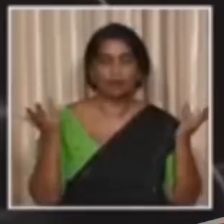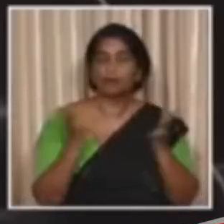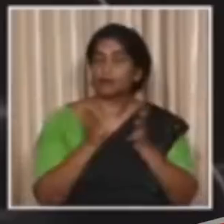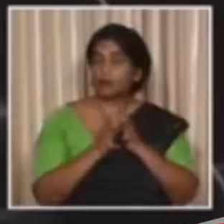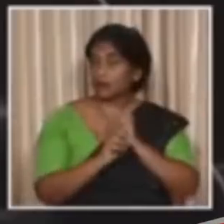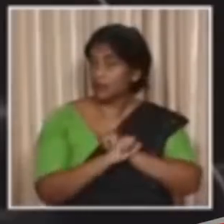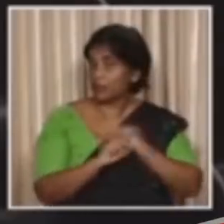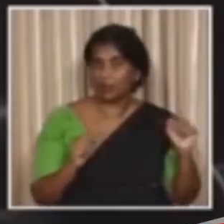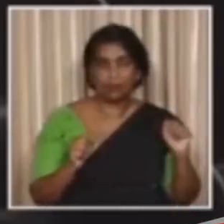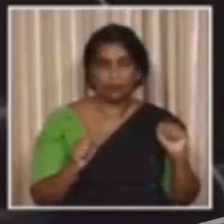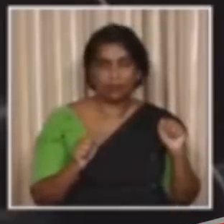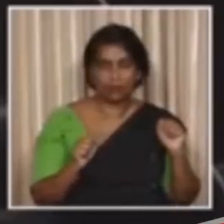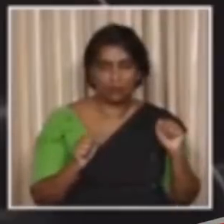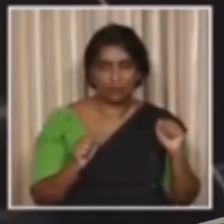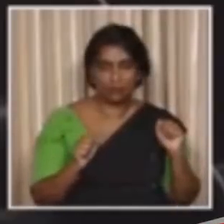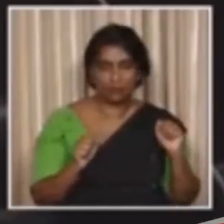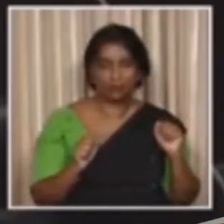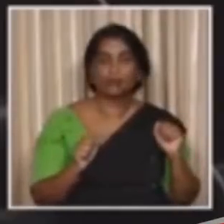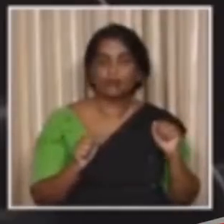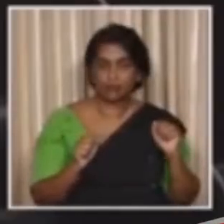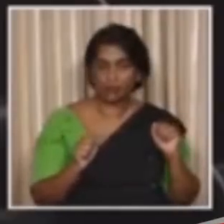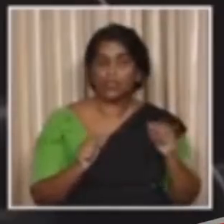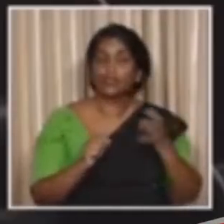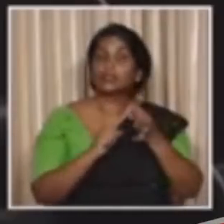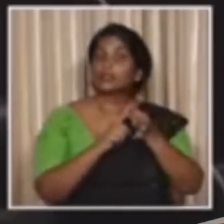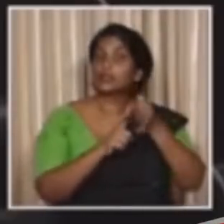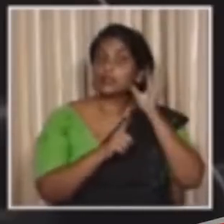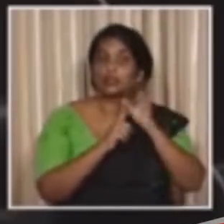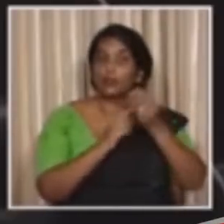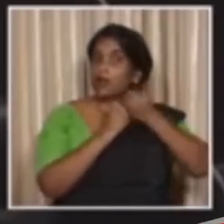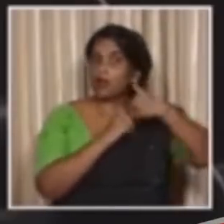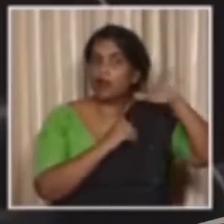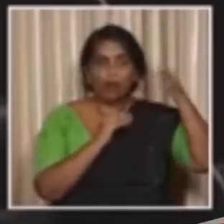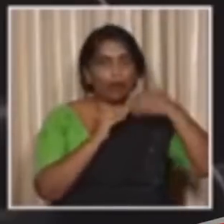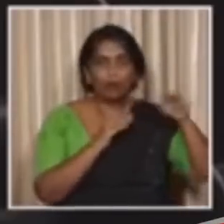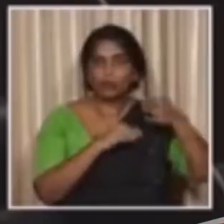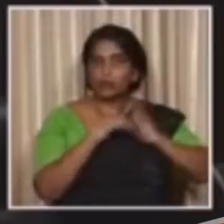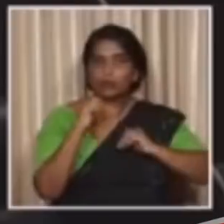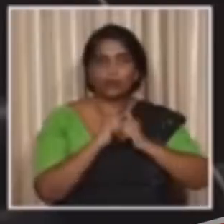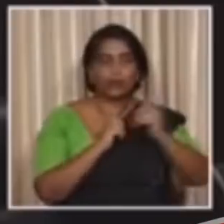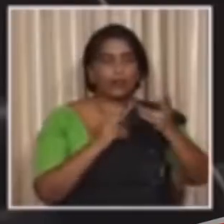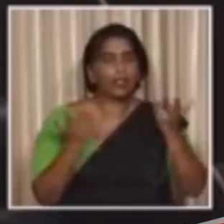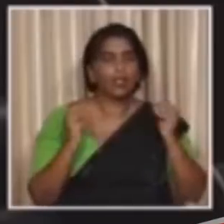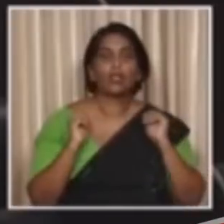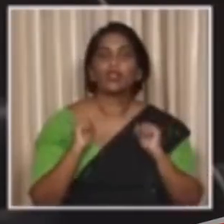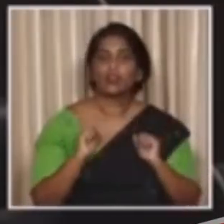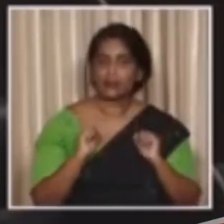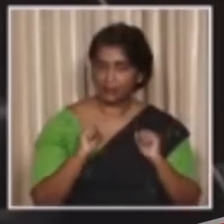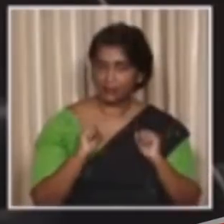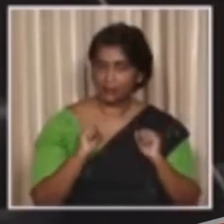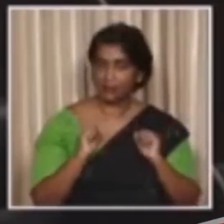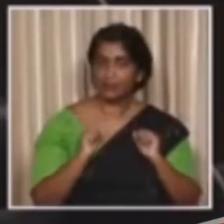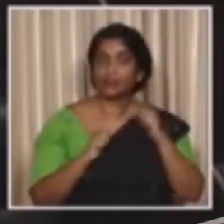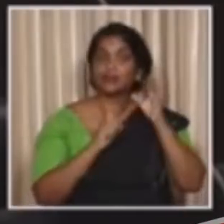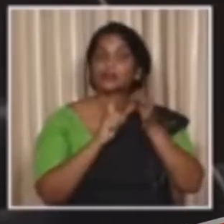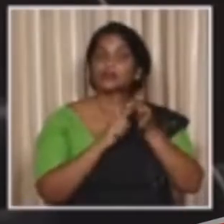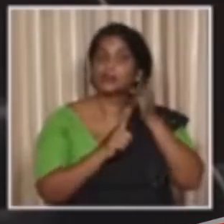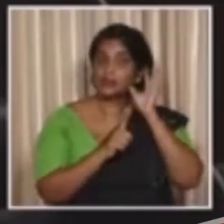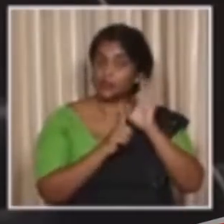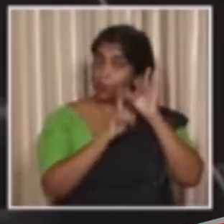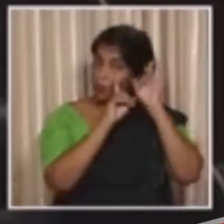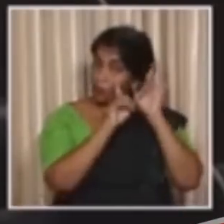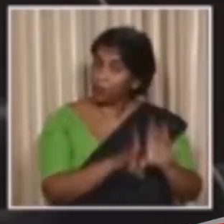නැද්ද ඒක තමයි ඒ සභාපතිවරු නිර්පාහරණයීම ගැන ක්‍රියාමාර්ග නොගන්නේ මන්ද ඒ සභාපතිවරු